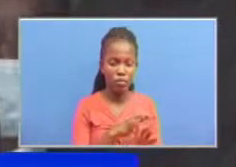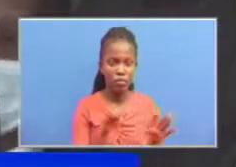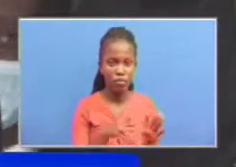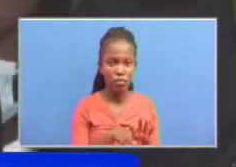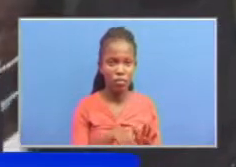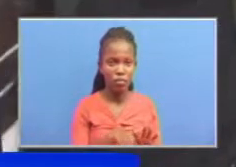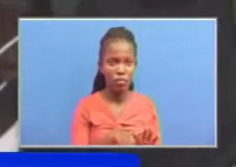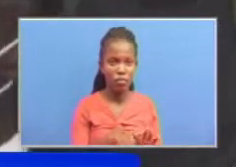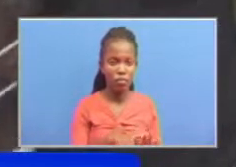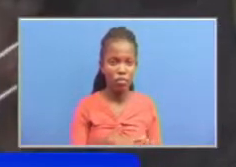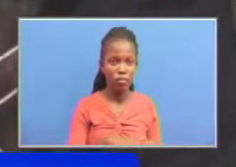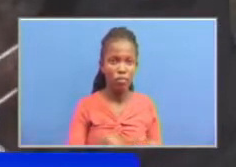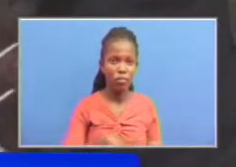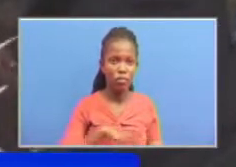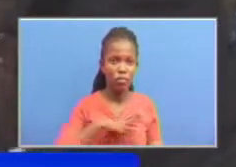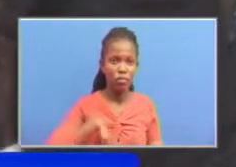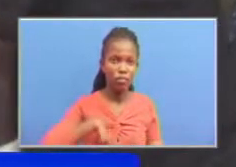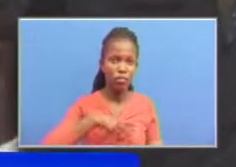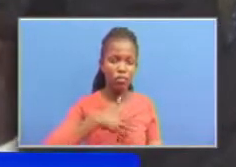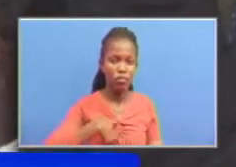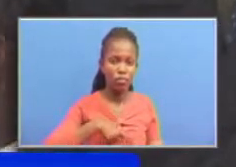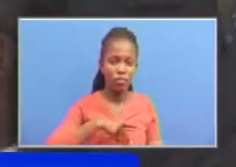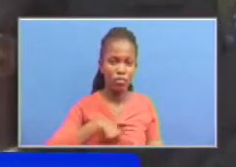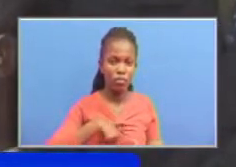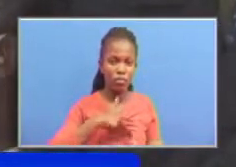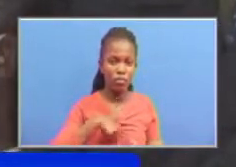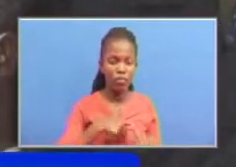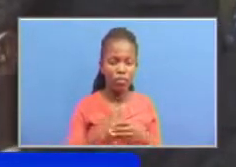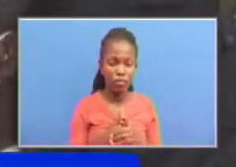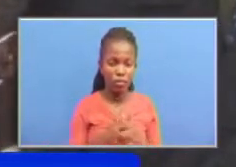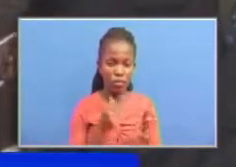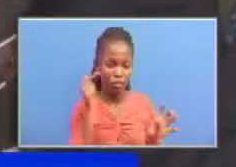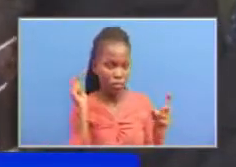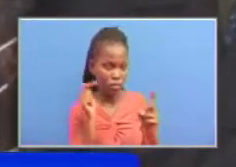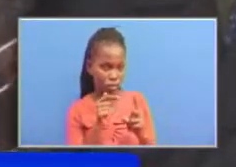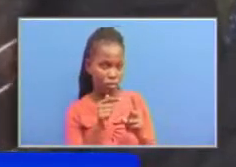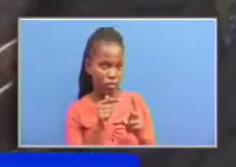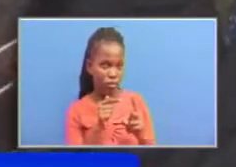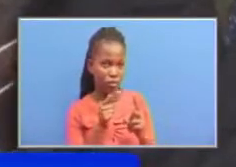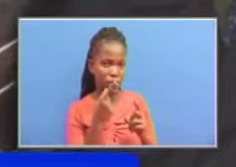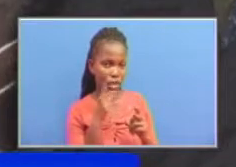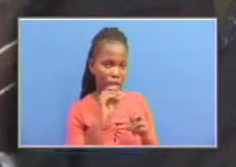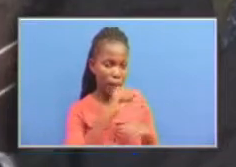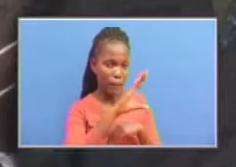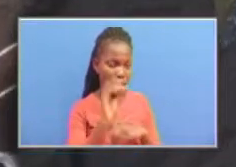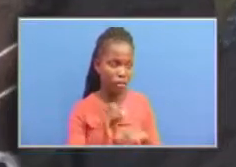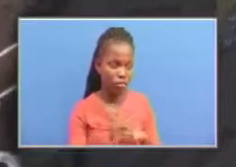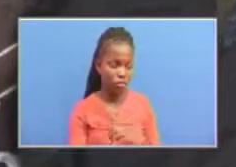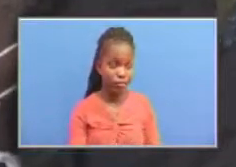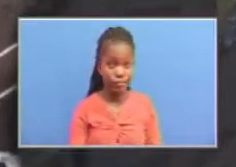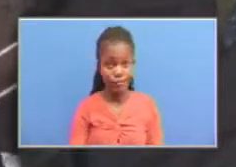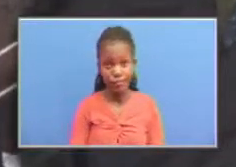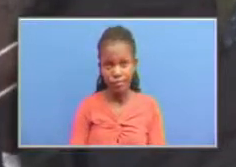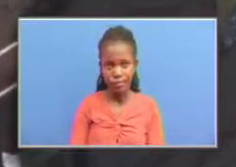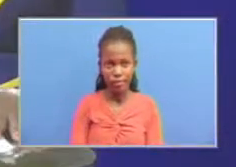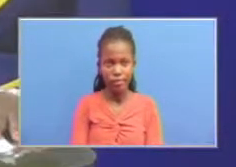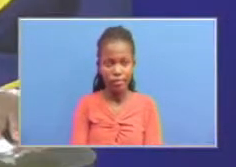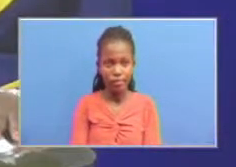to very, very intense testing. At a certain point, we tested more than 10% of our population every